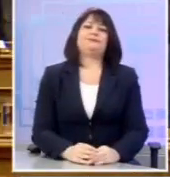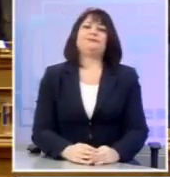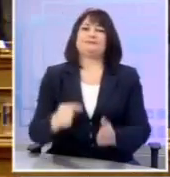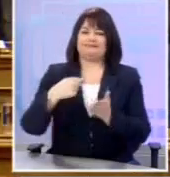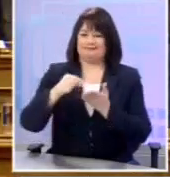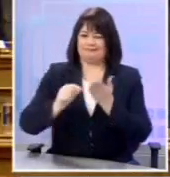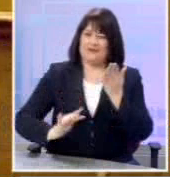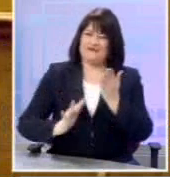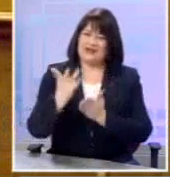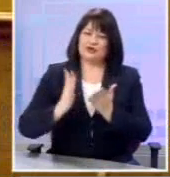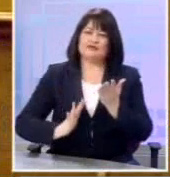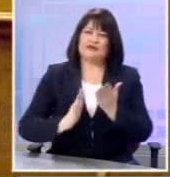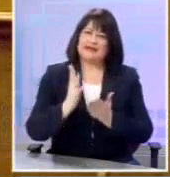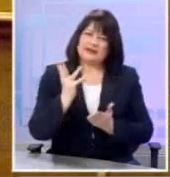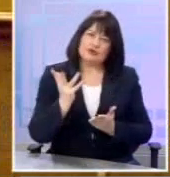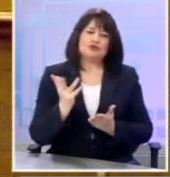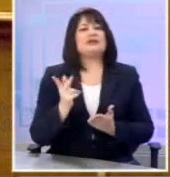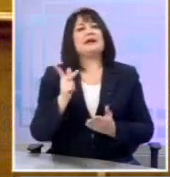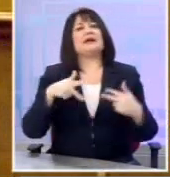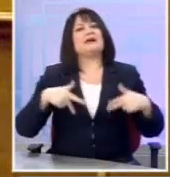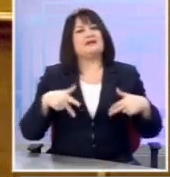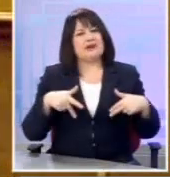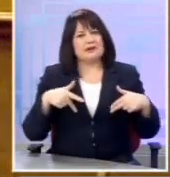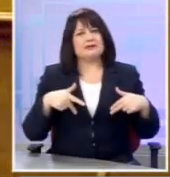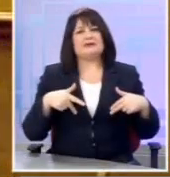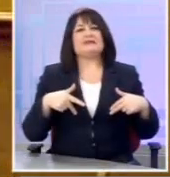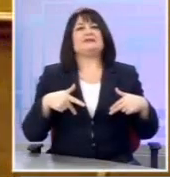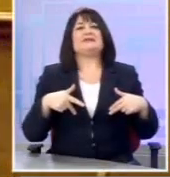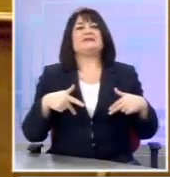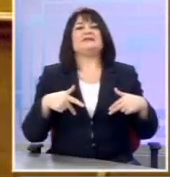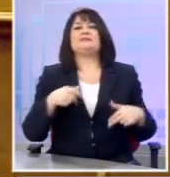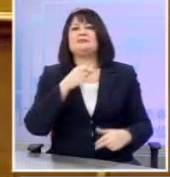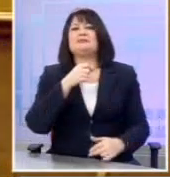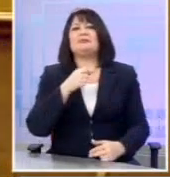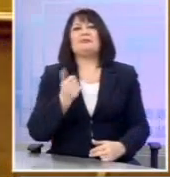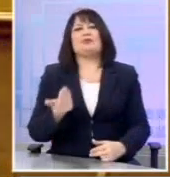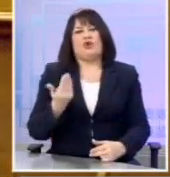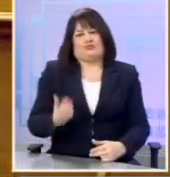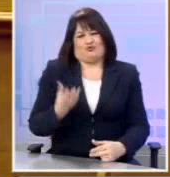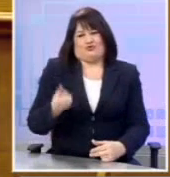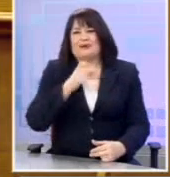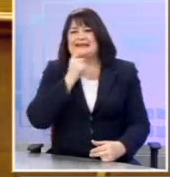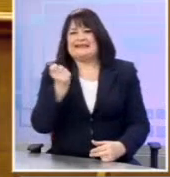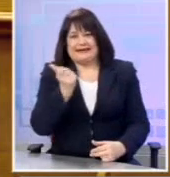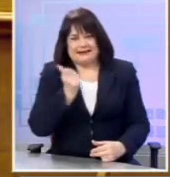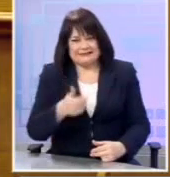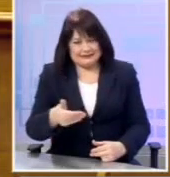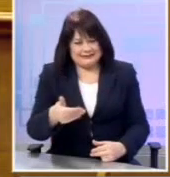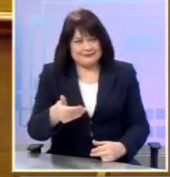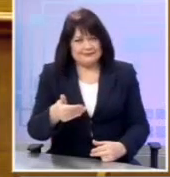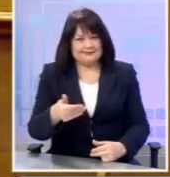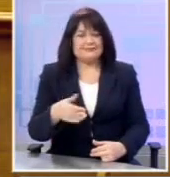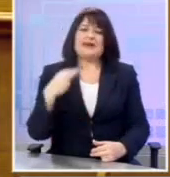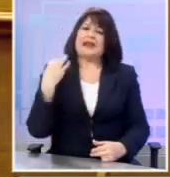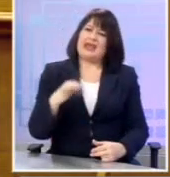βελτιωτικές παρεμβάσεις της κυβέρνησης υπέρ των ηλικιακά νεότερων και πλέον